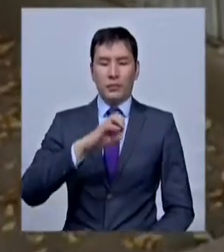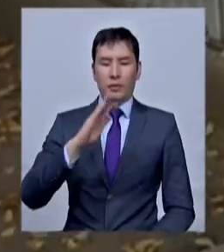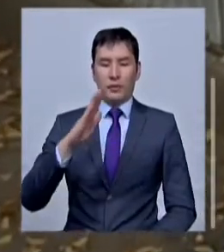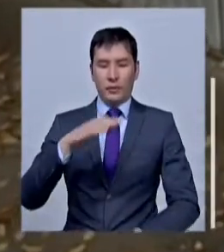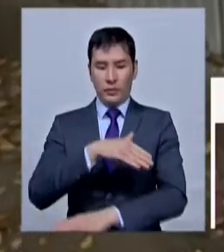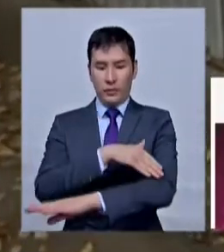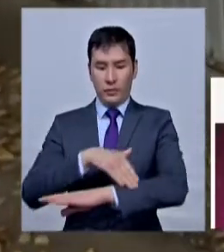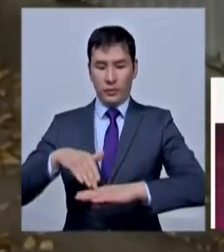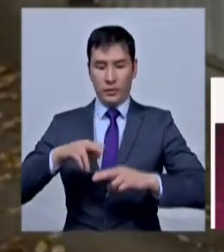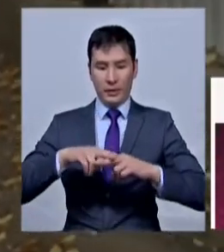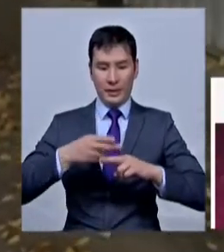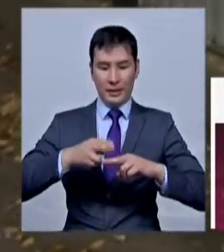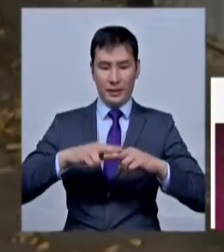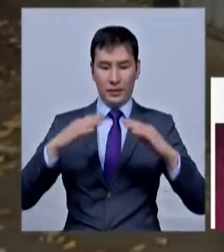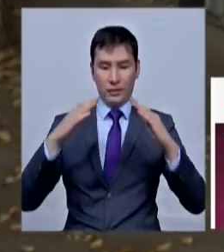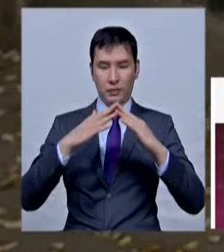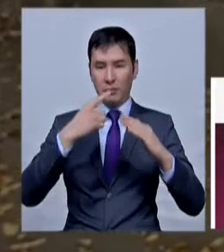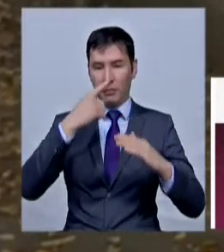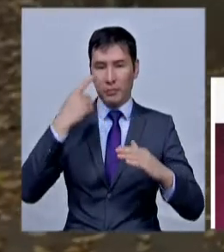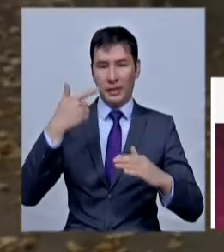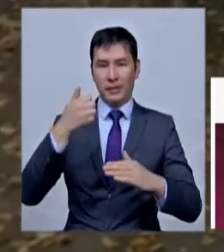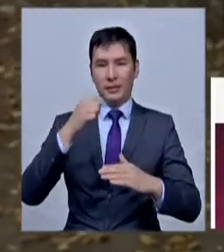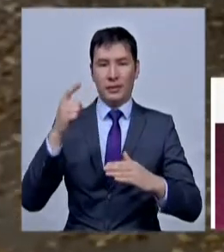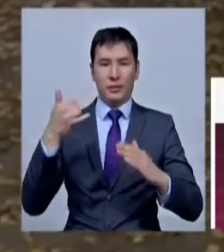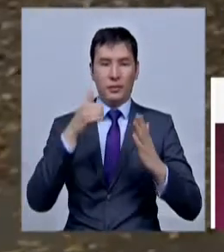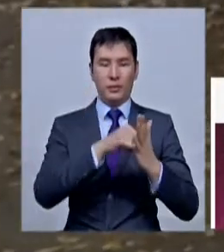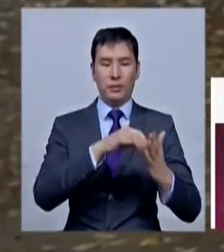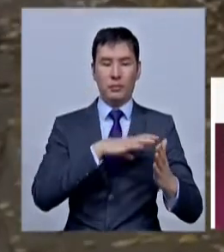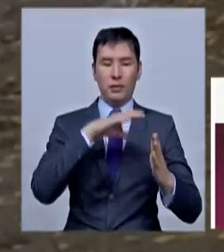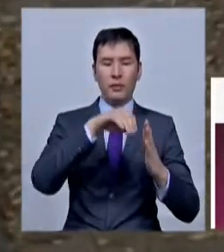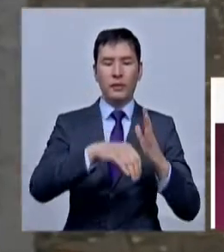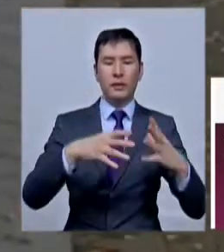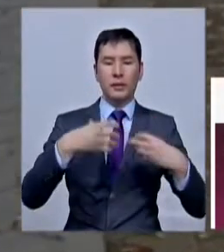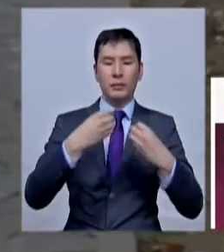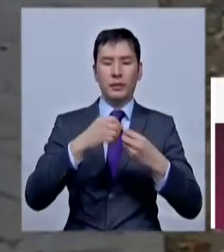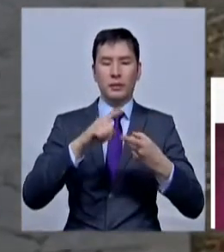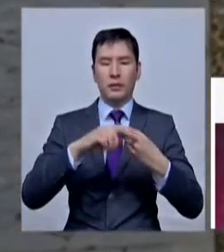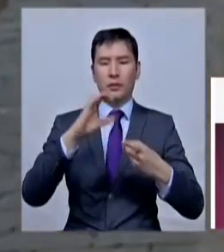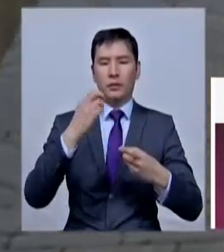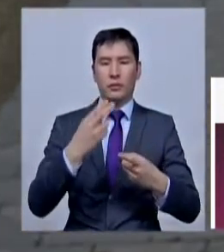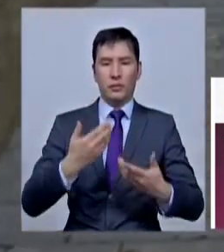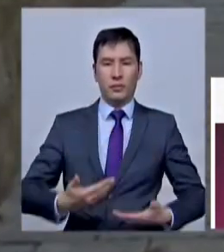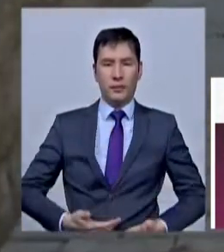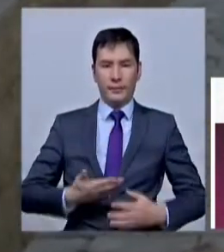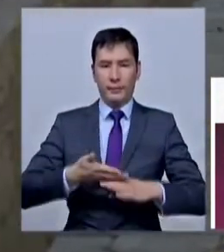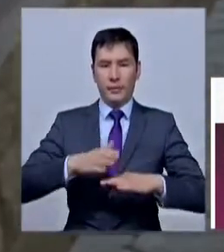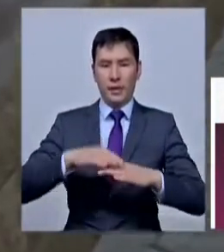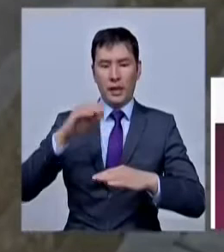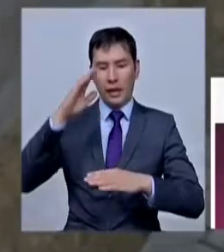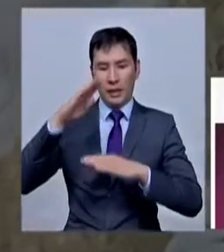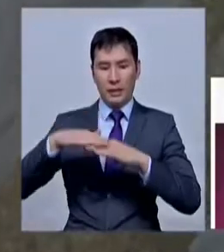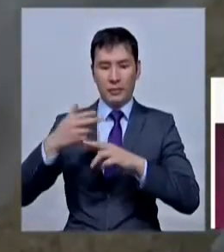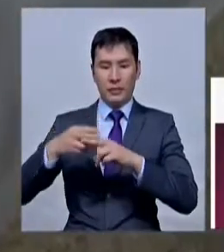орналасқан мұнай үйге жақында ғана көгілдір отын кіргізілді. Мұнда тұратын отбасының әлеуметтік жағдайына байланысты әкімдік өкілдері